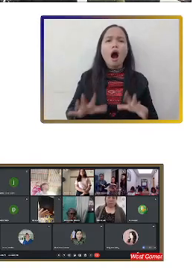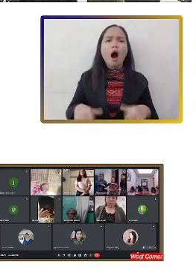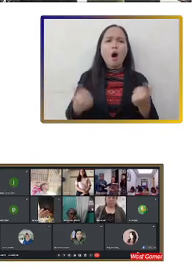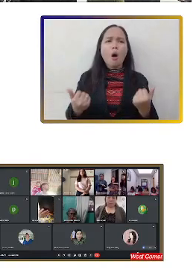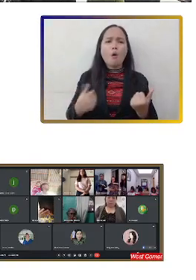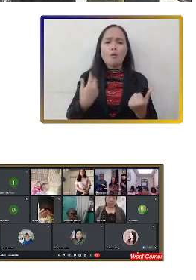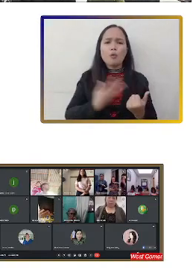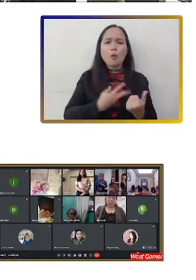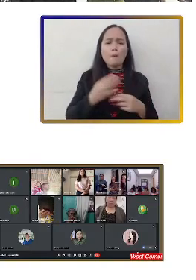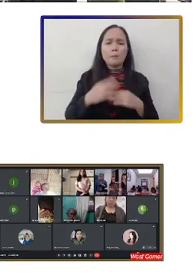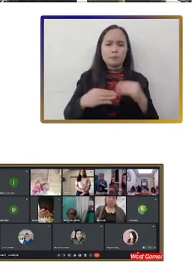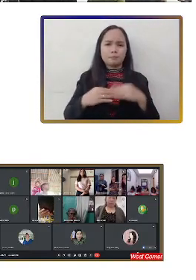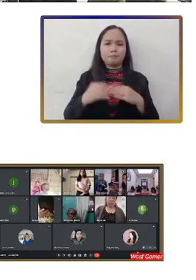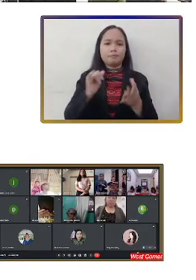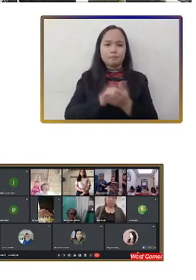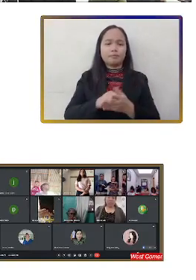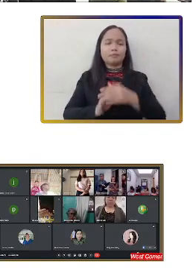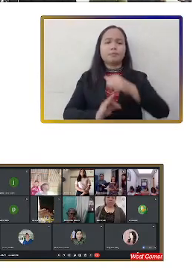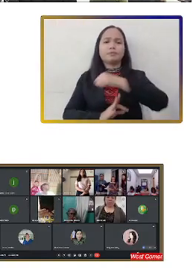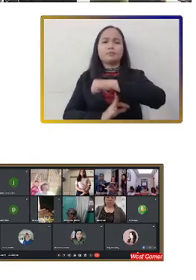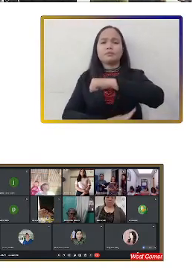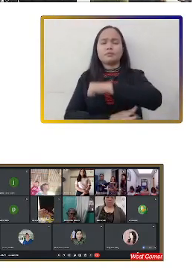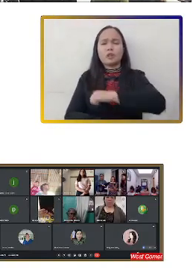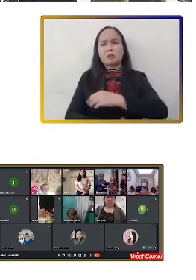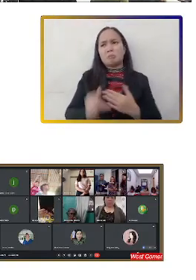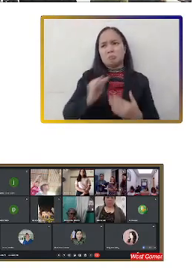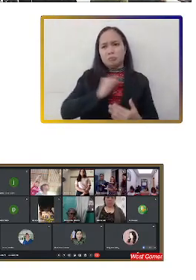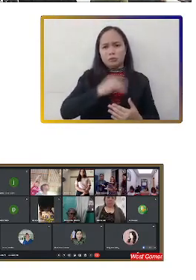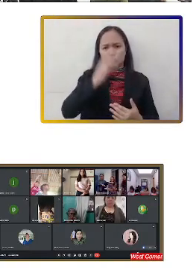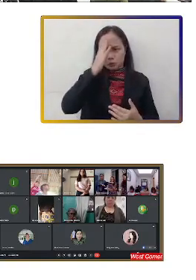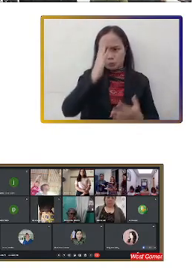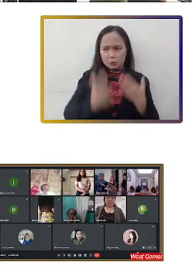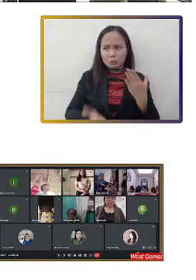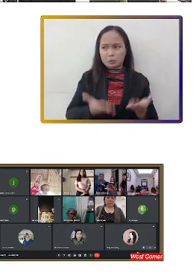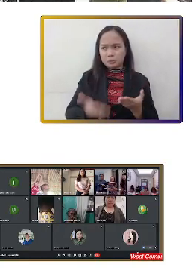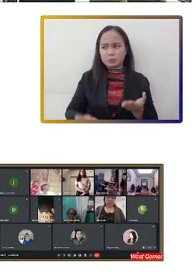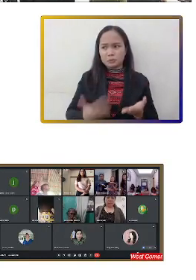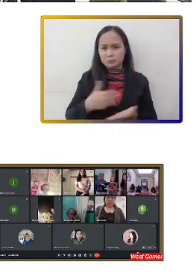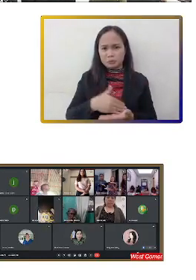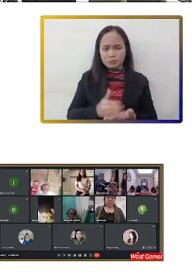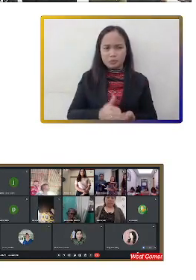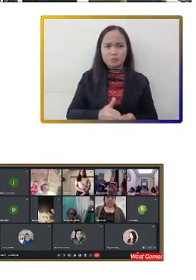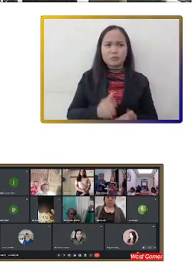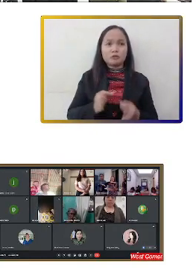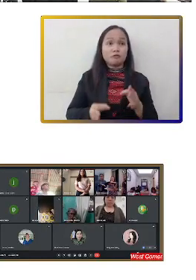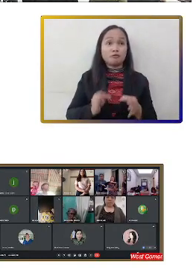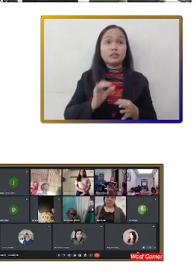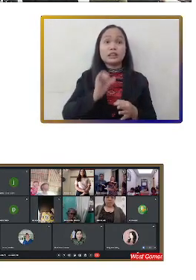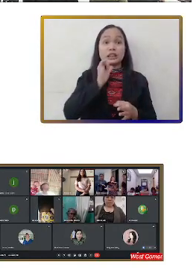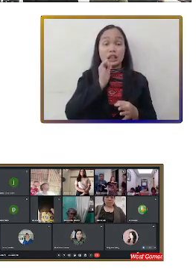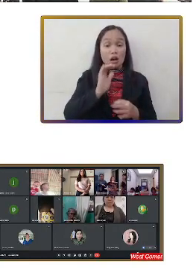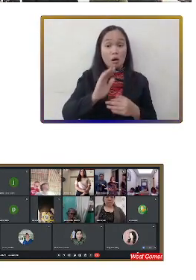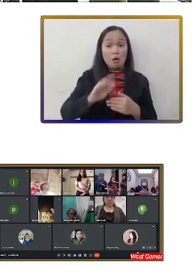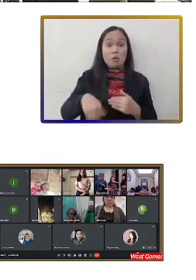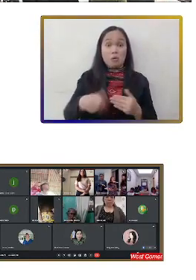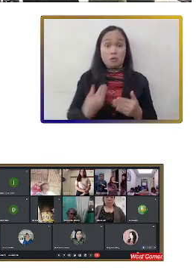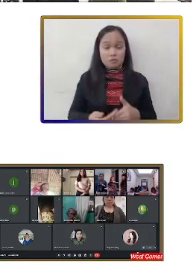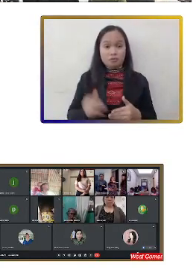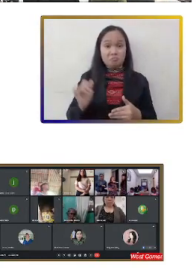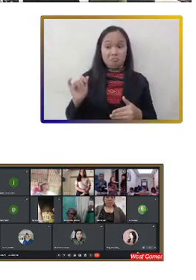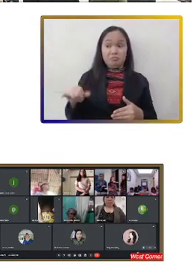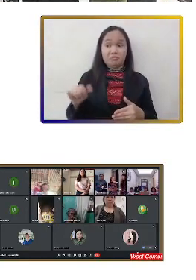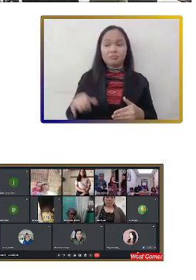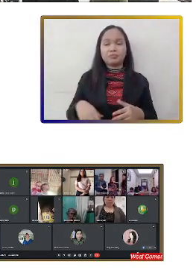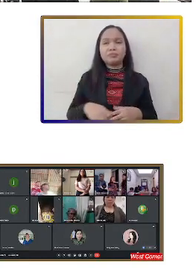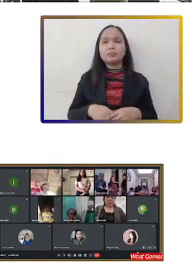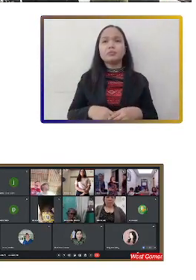sa foundation na yun. I know some of you, mga kapatid, if not all, I hope it's not all, mga kapatid. Alam naman